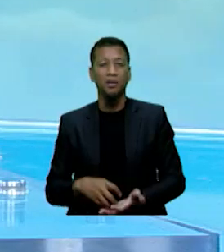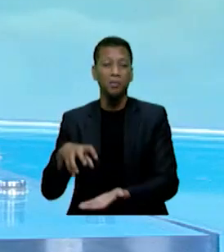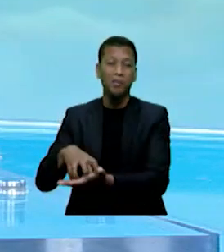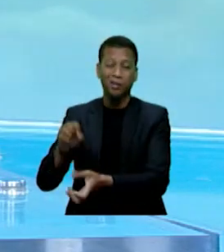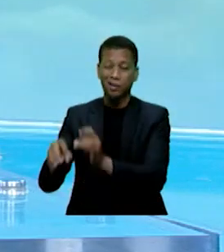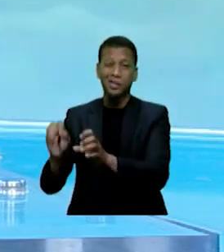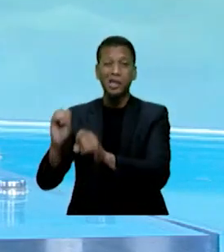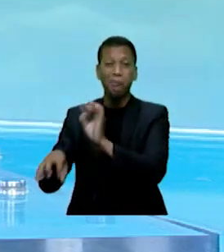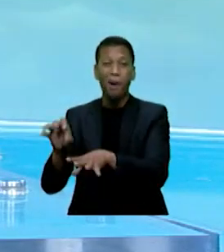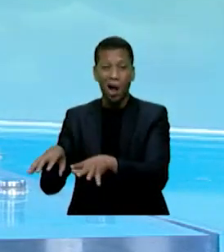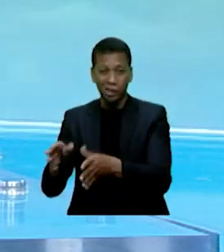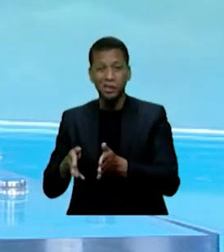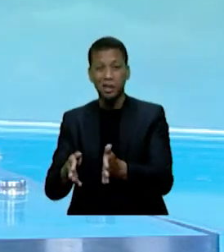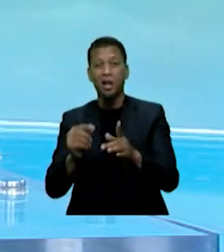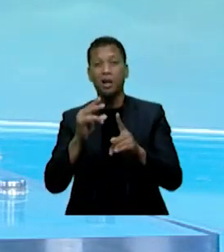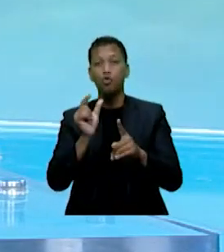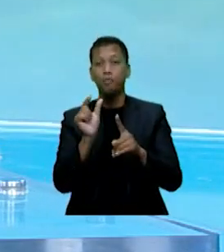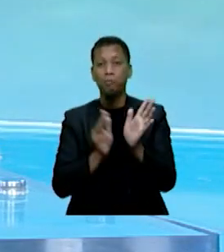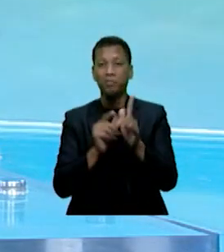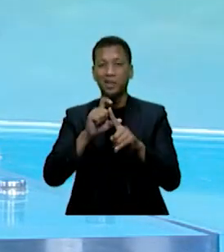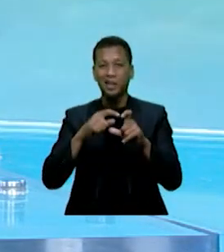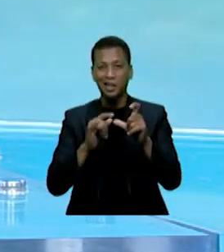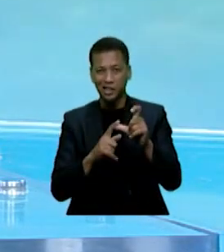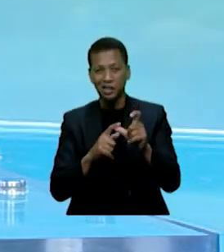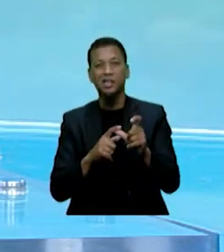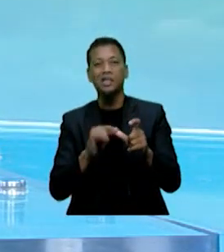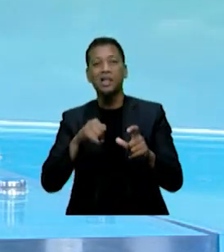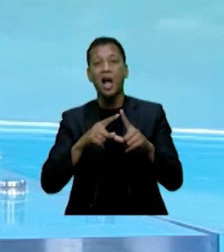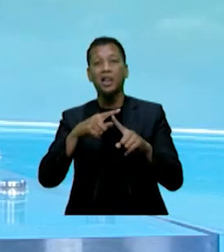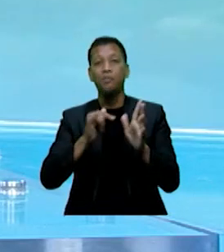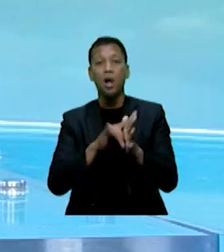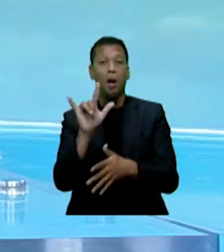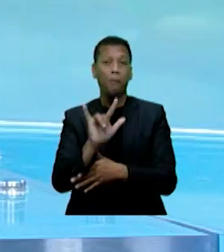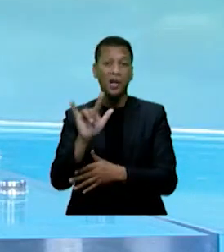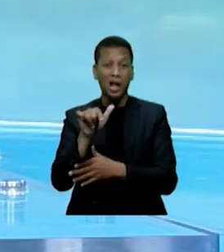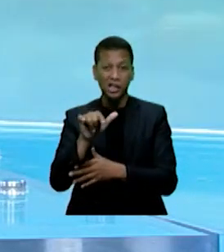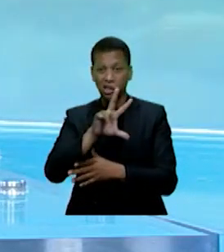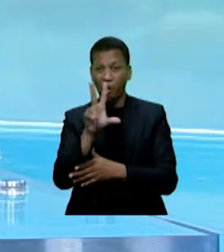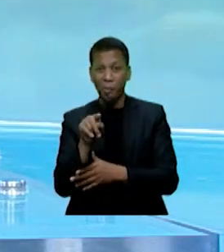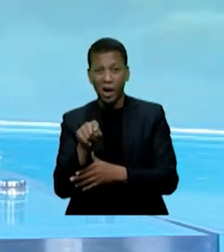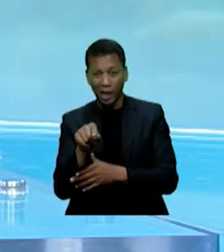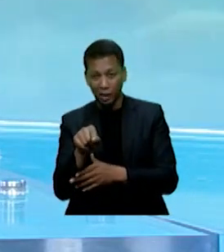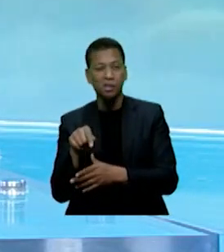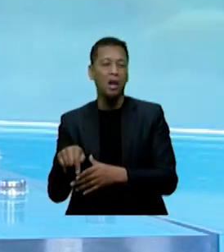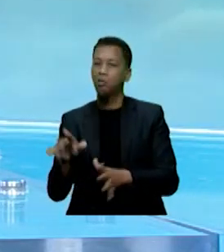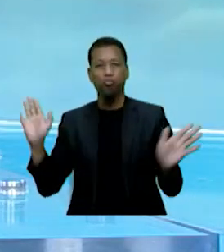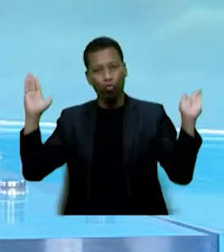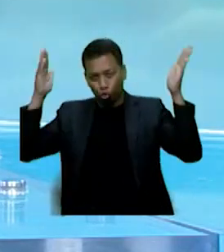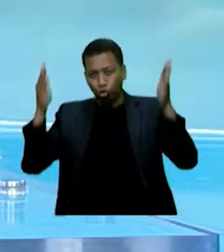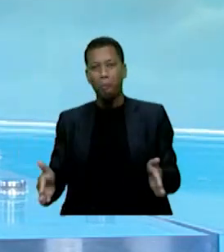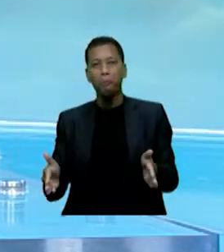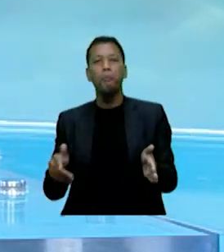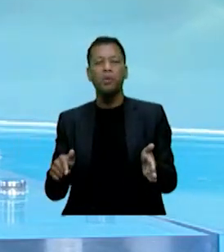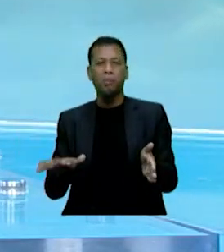Tempat penampungan sampah liar di Jalan Rumdis Kecamatan Jatisampurna Kota Bekasi, Jawa Barat akhirnya ditutup permanen oleh